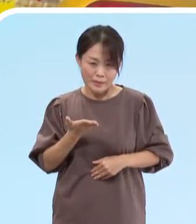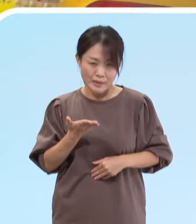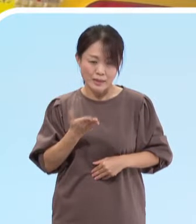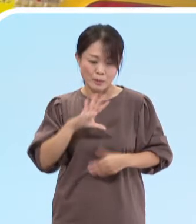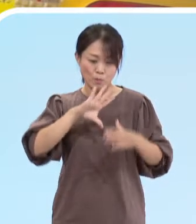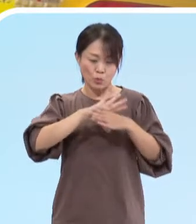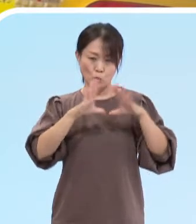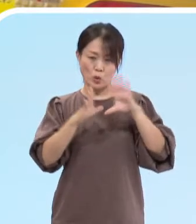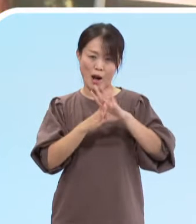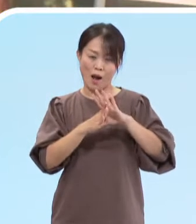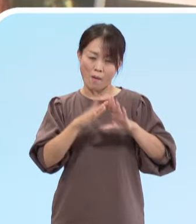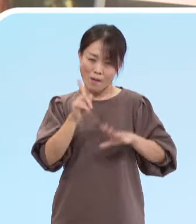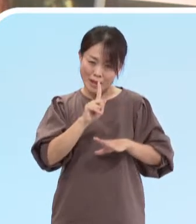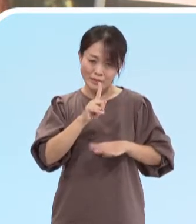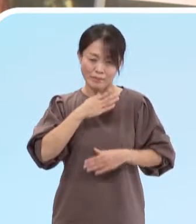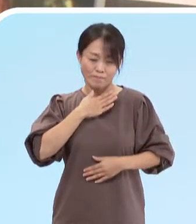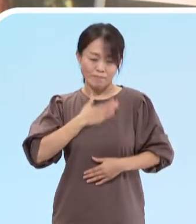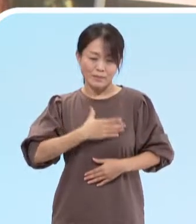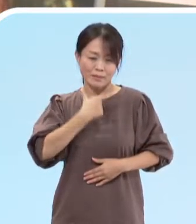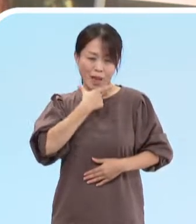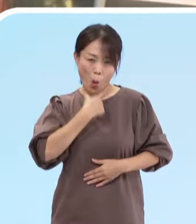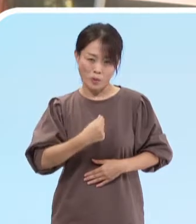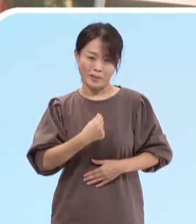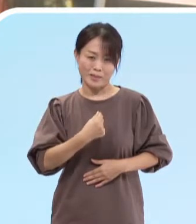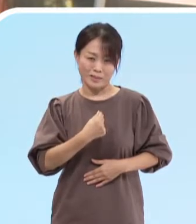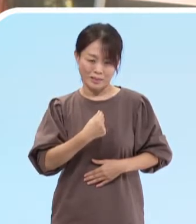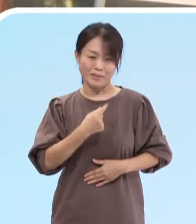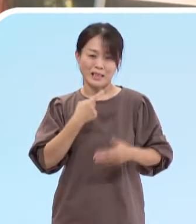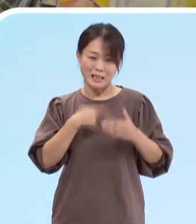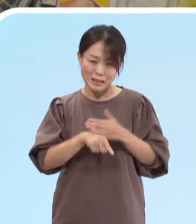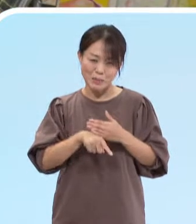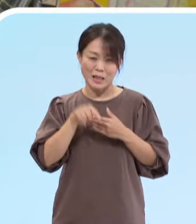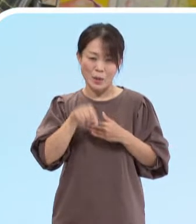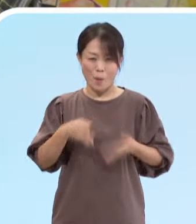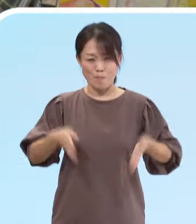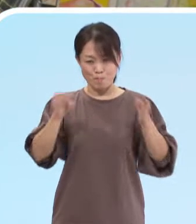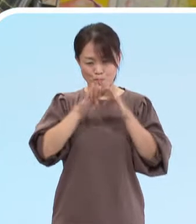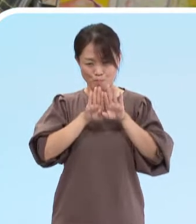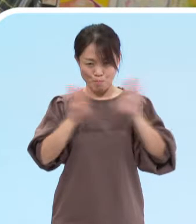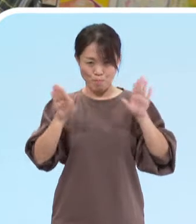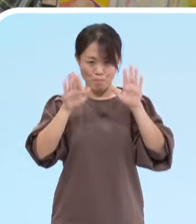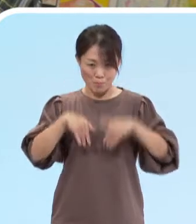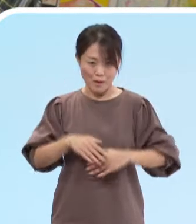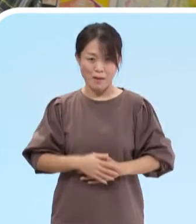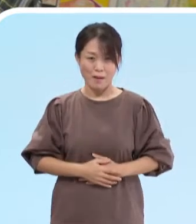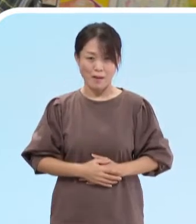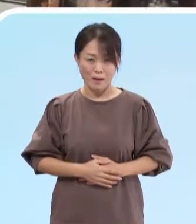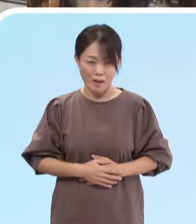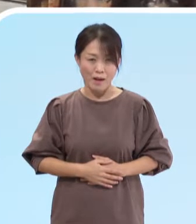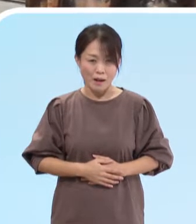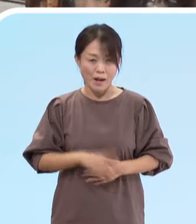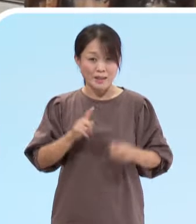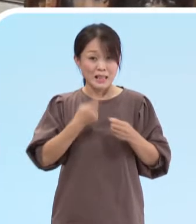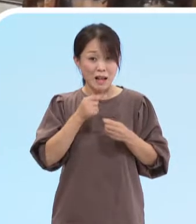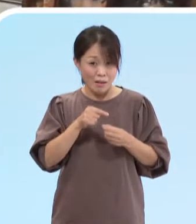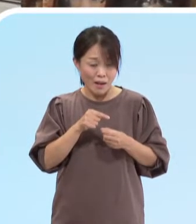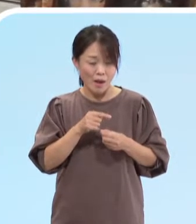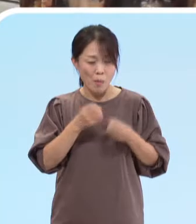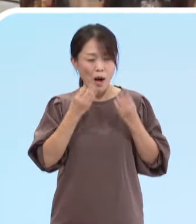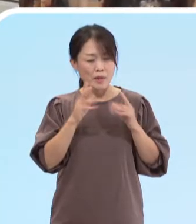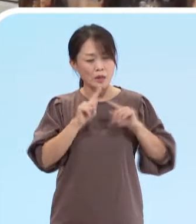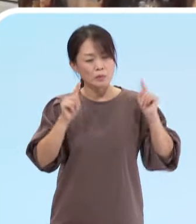に少しでもビートルズの文化って何なのっていうことを、まあ、知っていただきたくて、ここを開館しました。なんか新しいも